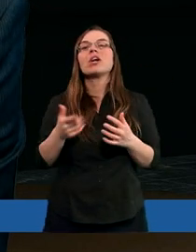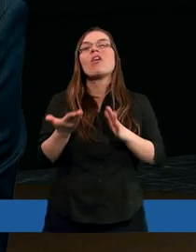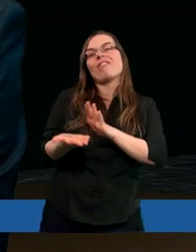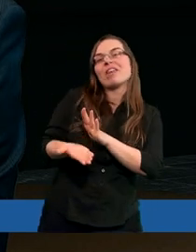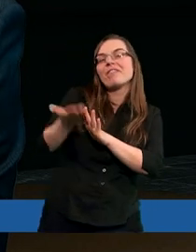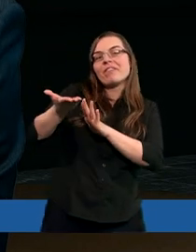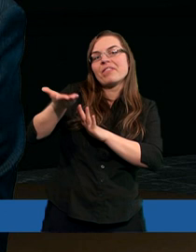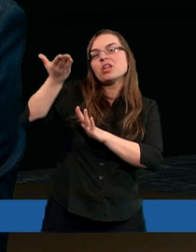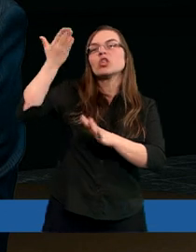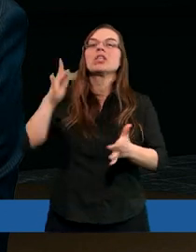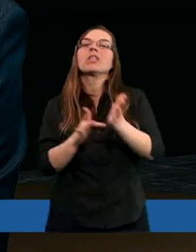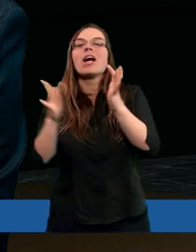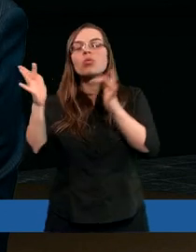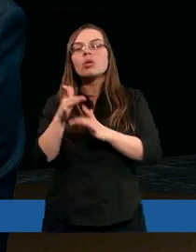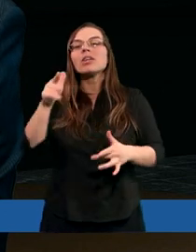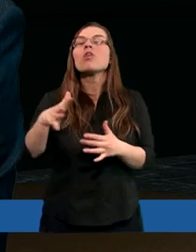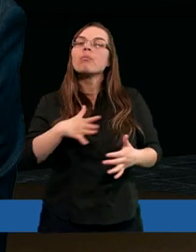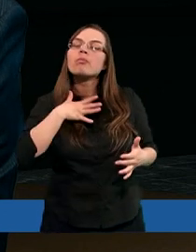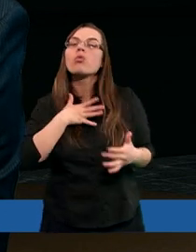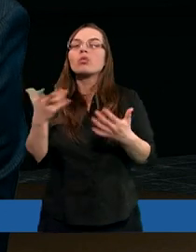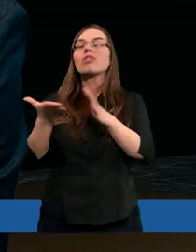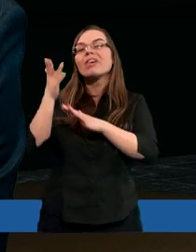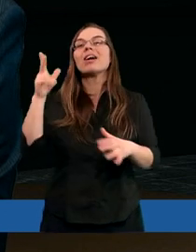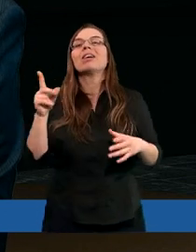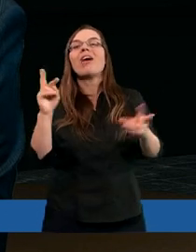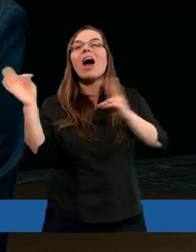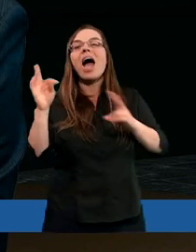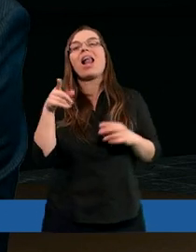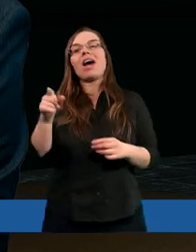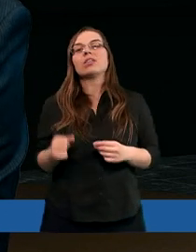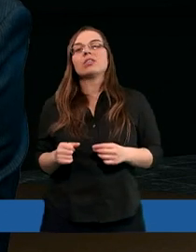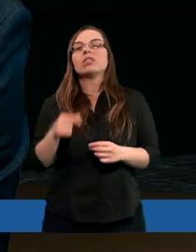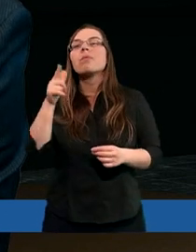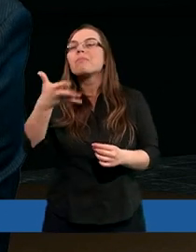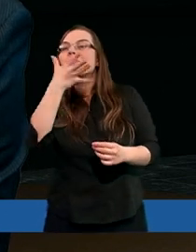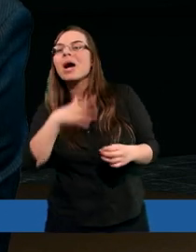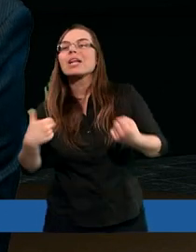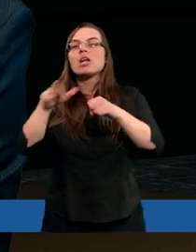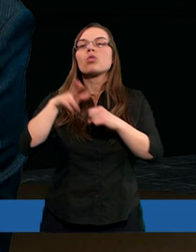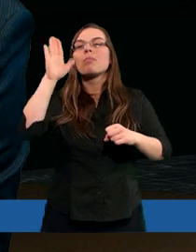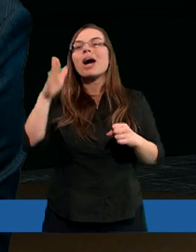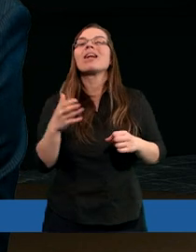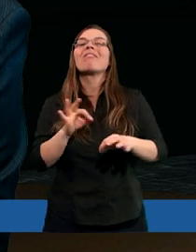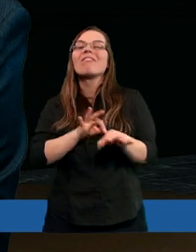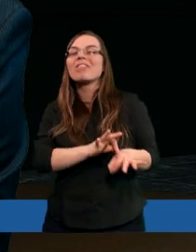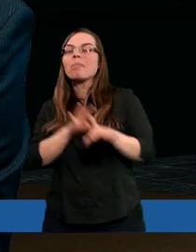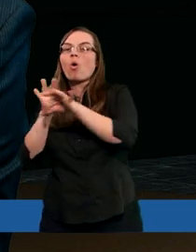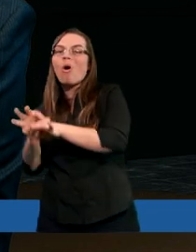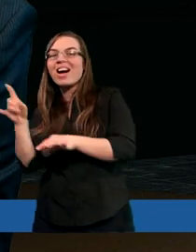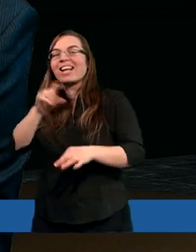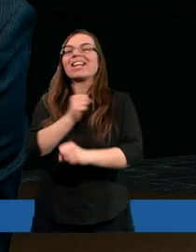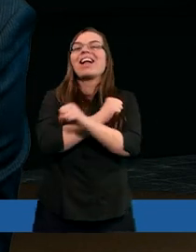wywyższyć Jezusa i w zasadzie uczynić Go królem, nad całym Izraelem, jako ten Mesjasz, który ma ich wyprowadzić z tej niewoli,